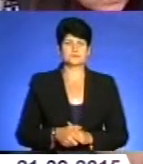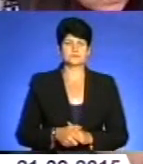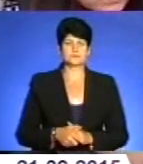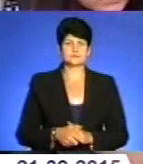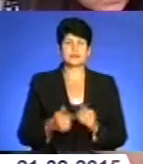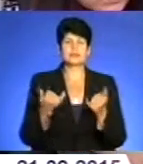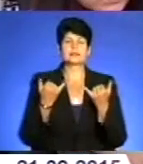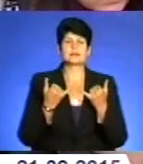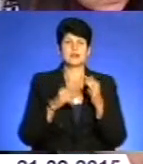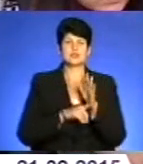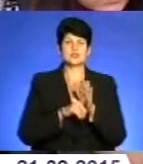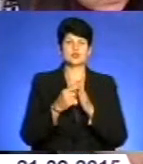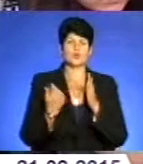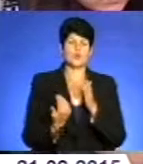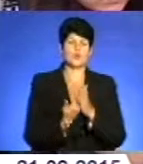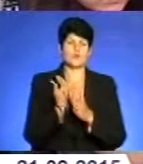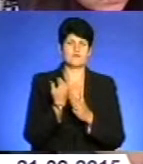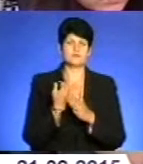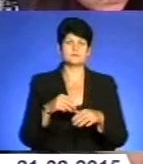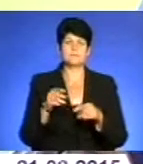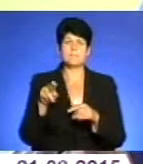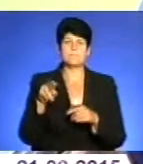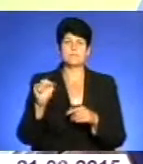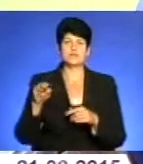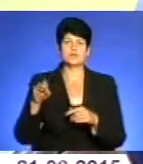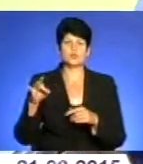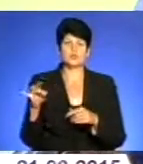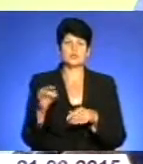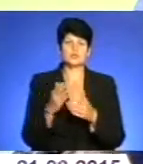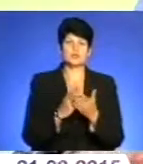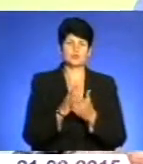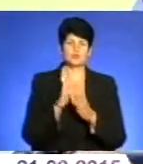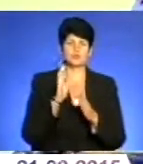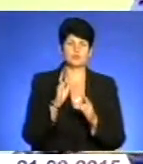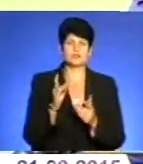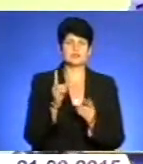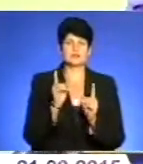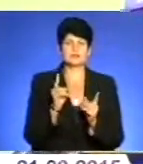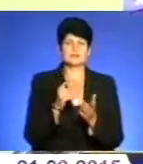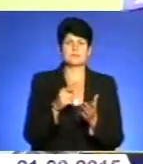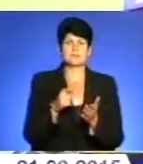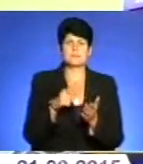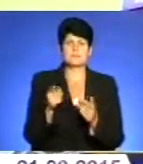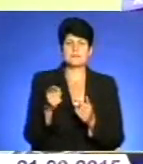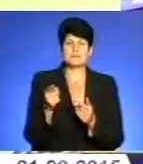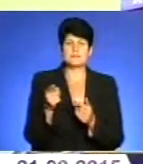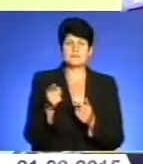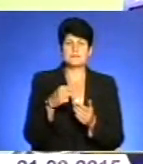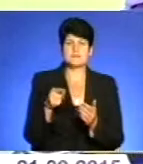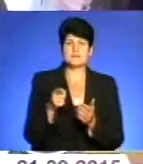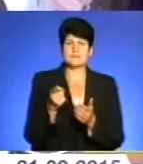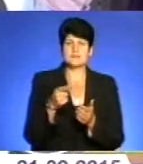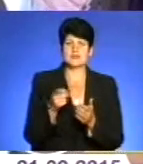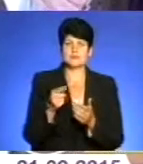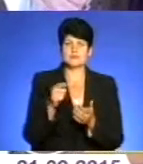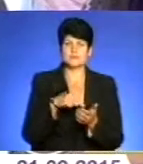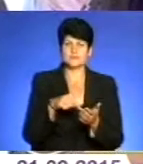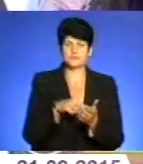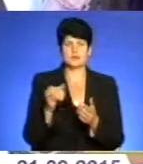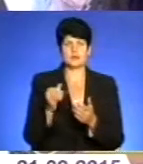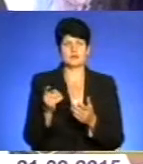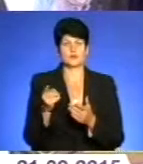Для початку нова патрульна служба охопить лише місто Тернопіль та Тернопільський район. За словами Олександра Богомола, зарплата